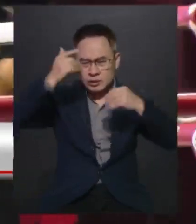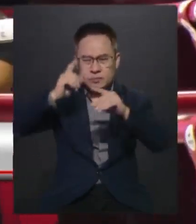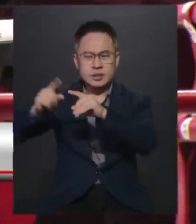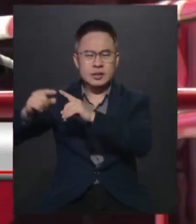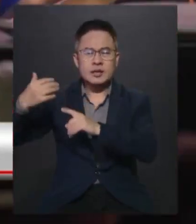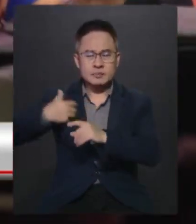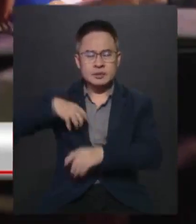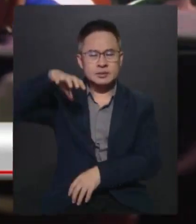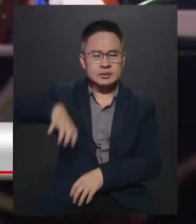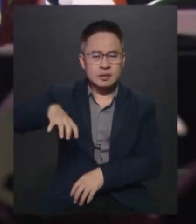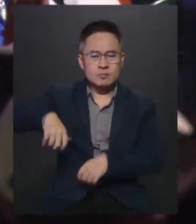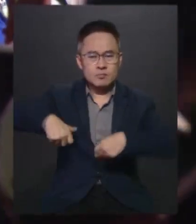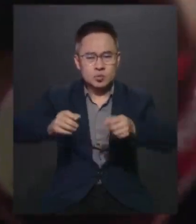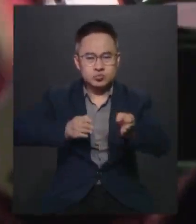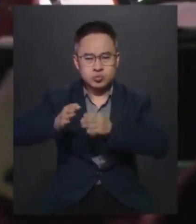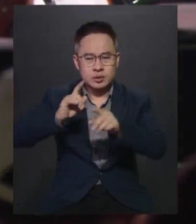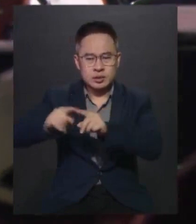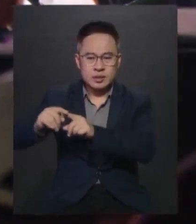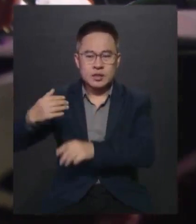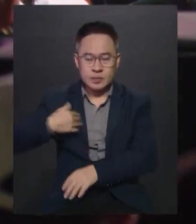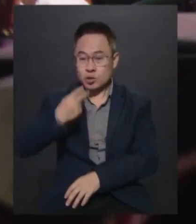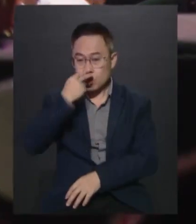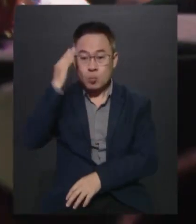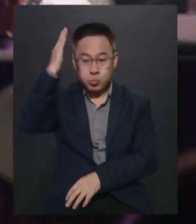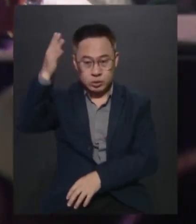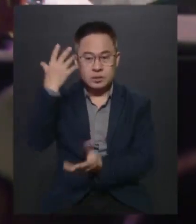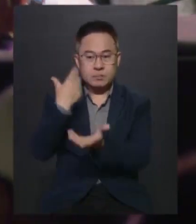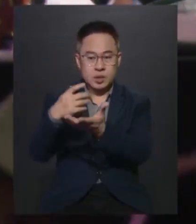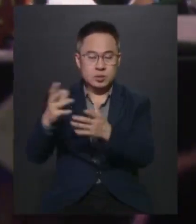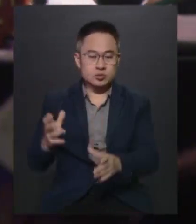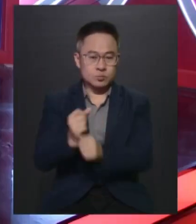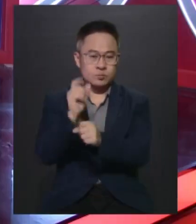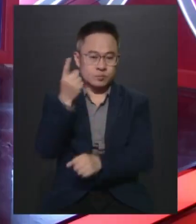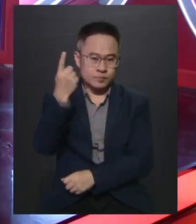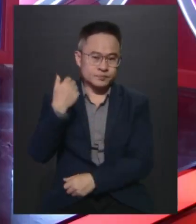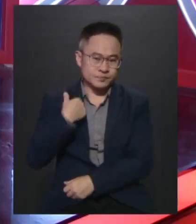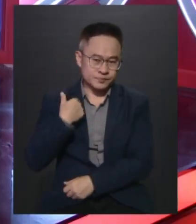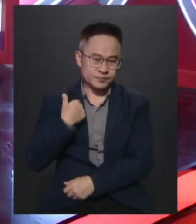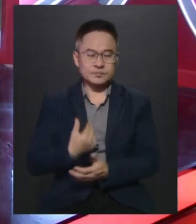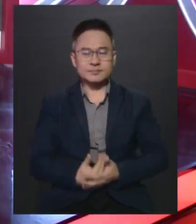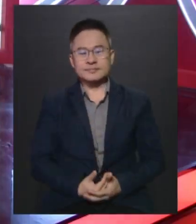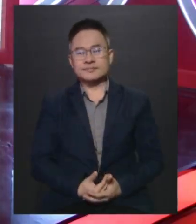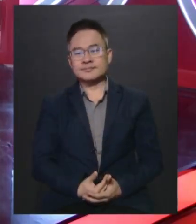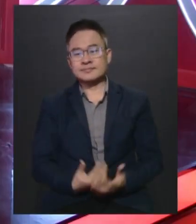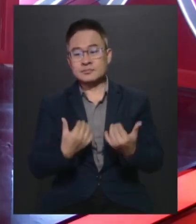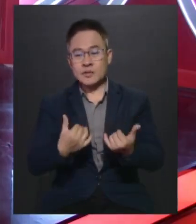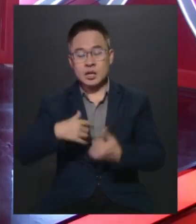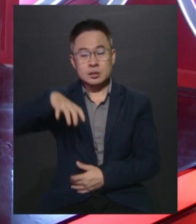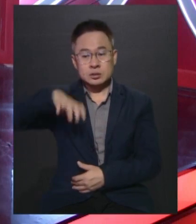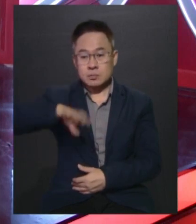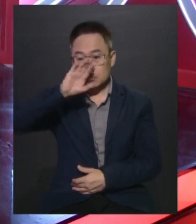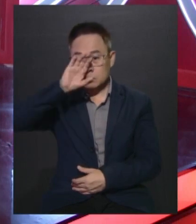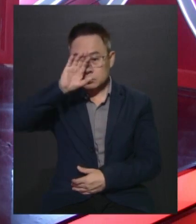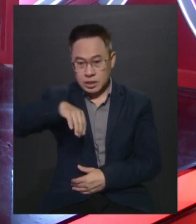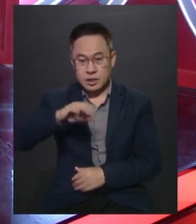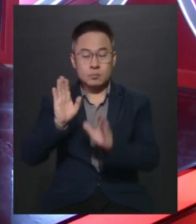เดี๋ยวก็แน่นอนเดี๋ยววันพรุ่งนี้นะแล้วก็รวมไปถึงคืนนี้เลยเราก็จะมีบรรยากาศมาฝากกันแน่นอนครับ ซึ่งก็เราก็เป็นสนามที่มีกิ